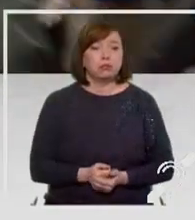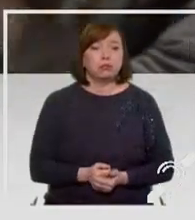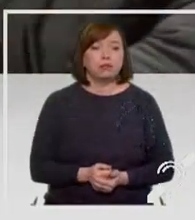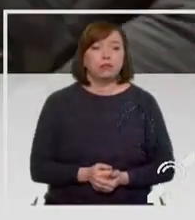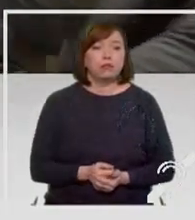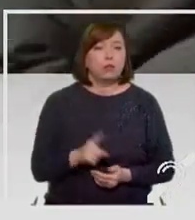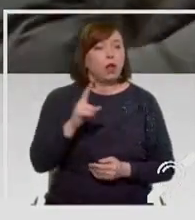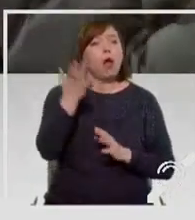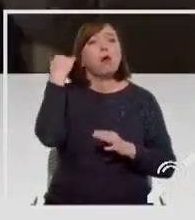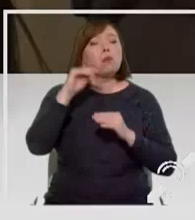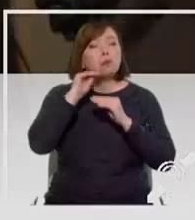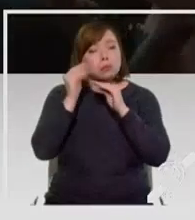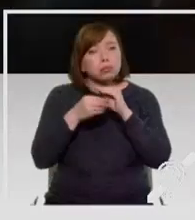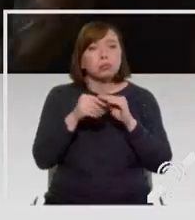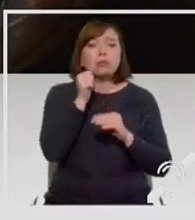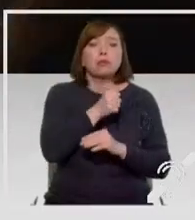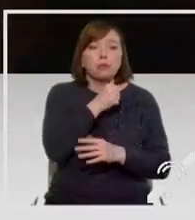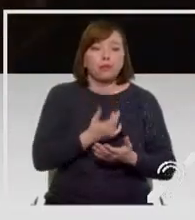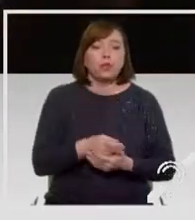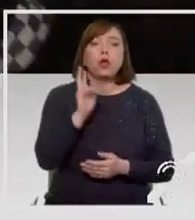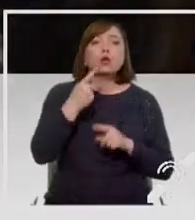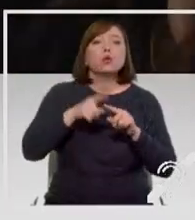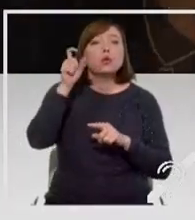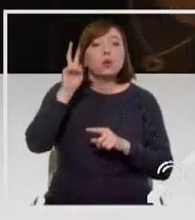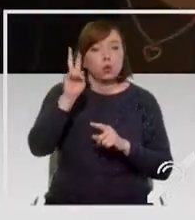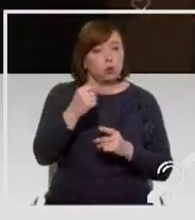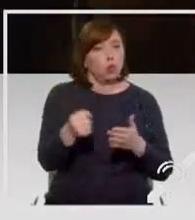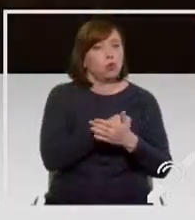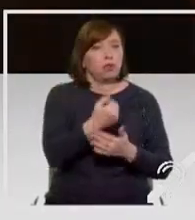Unde v-ați ascuns până acum? Sunt persoane care garantează pentru dumneavoastră.